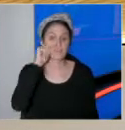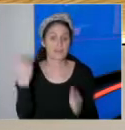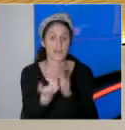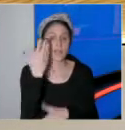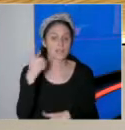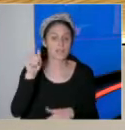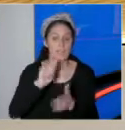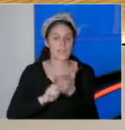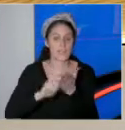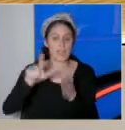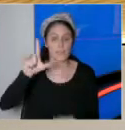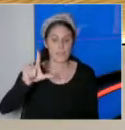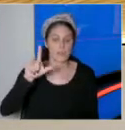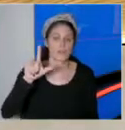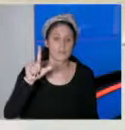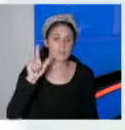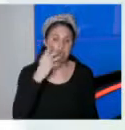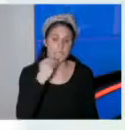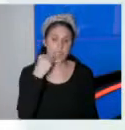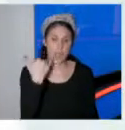סממיין דרש בישראל היום לפיהם.